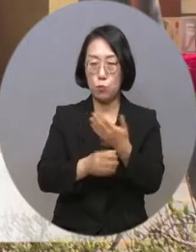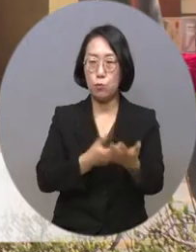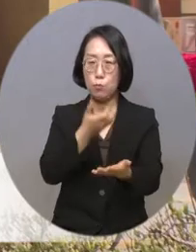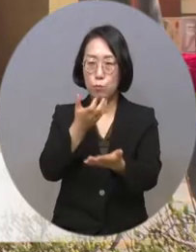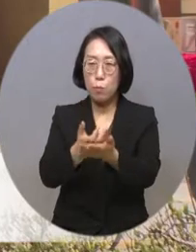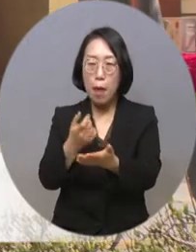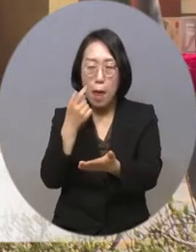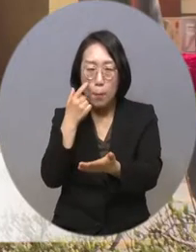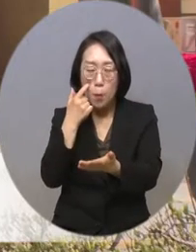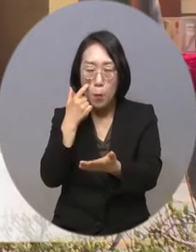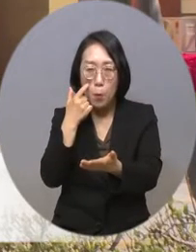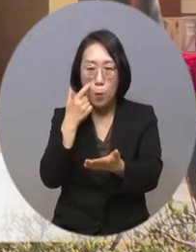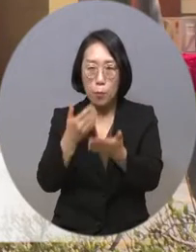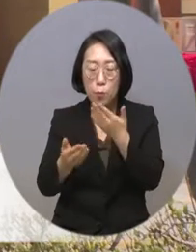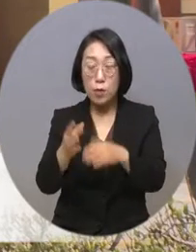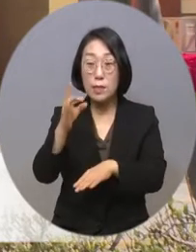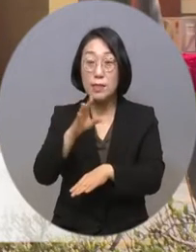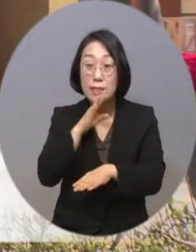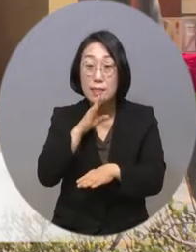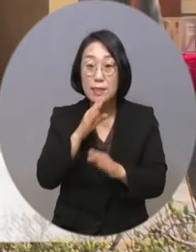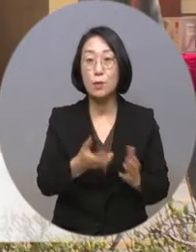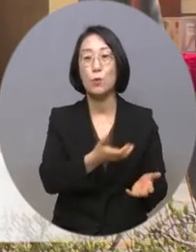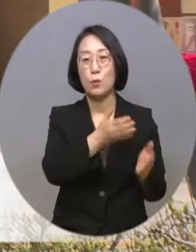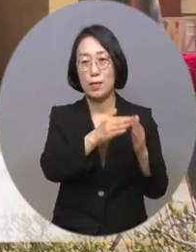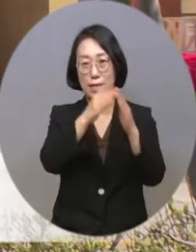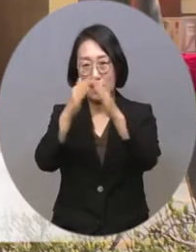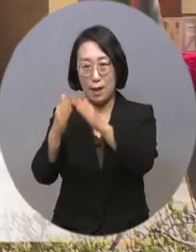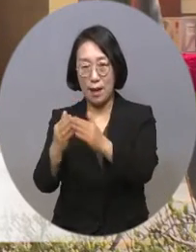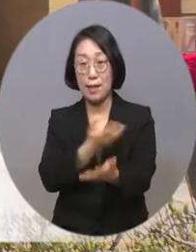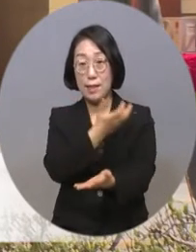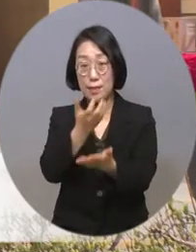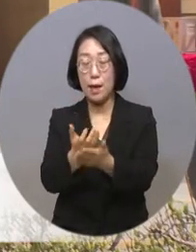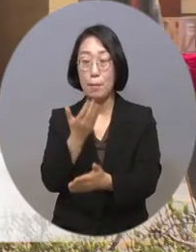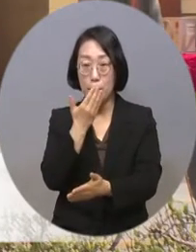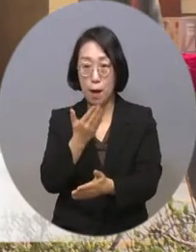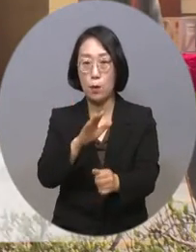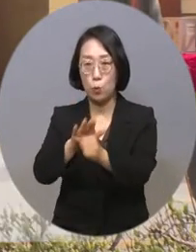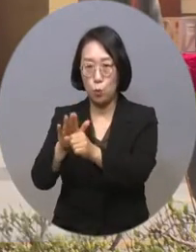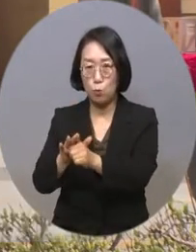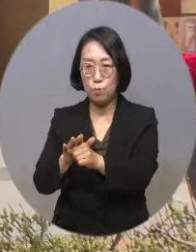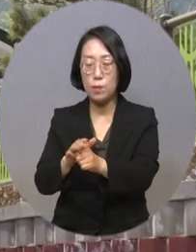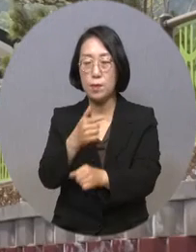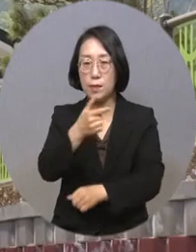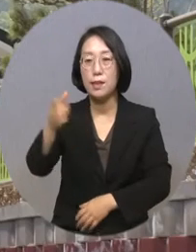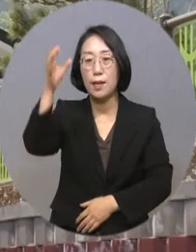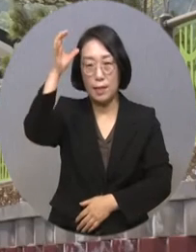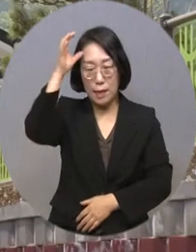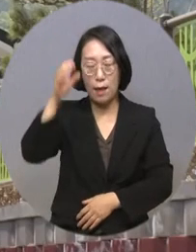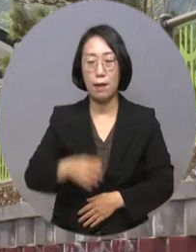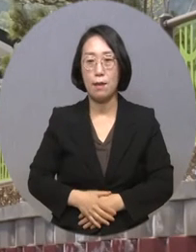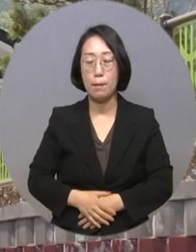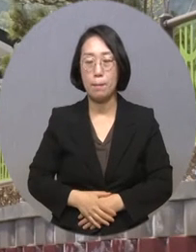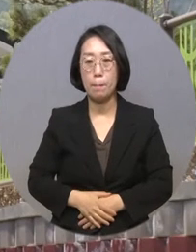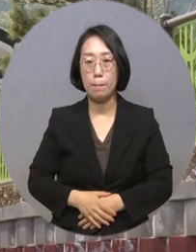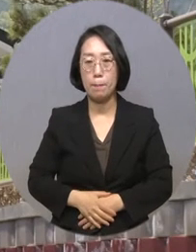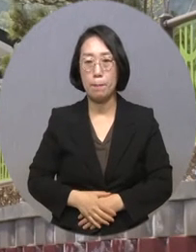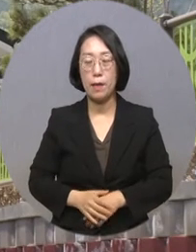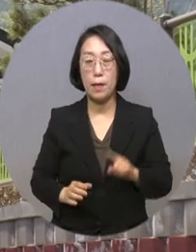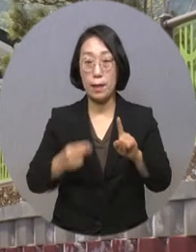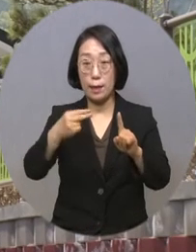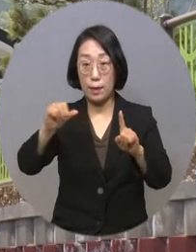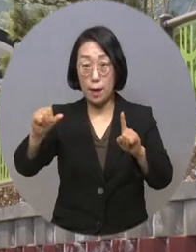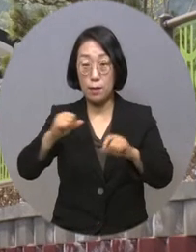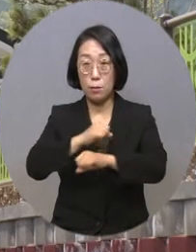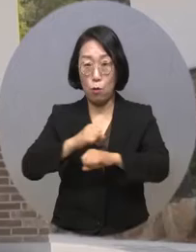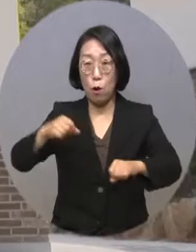귀촌인의 정착률 향상에 크게 기여할 것으로 기대됩니다. 총 면적 1헥타르